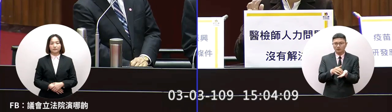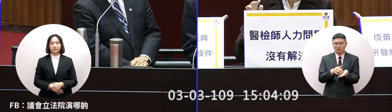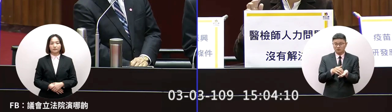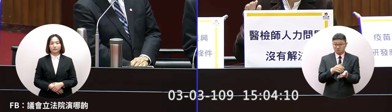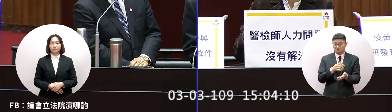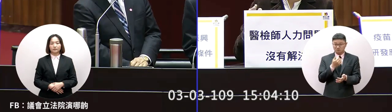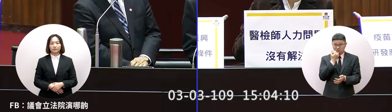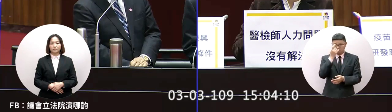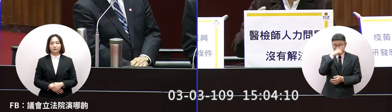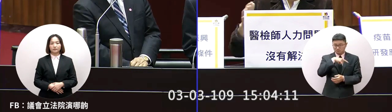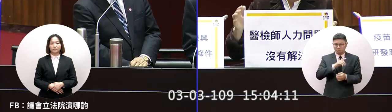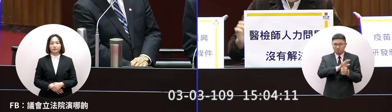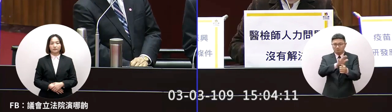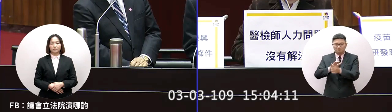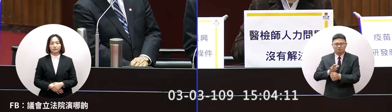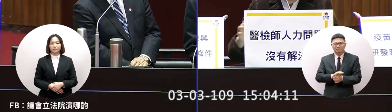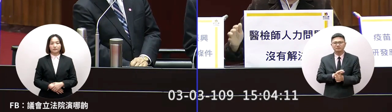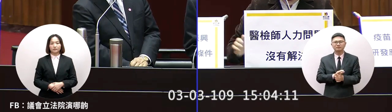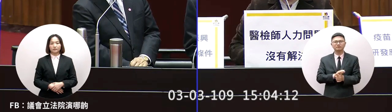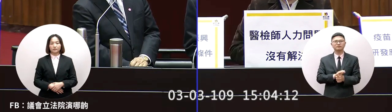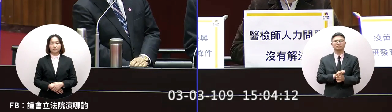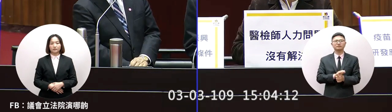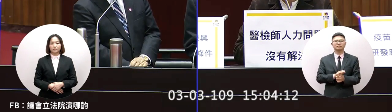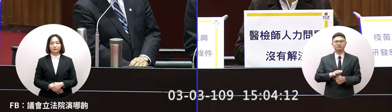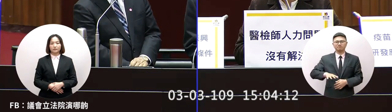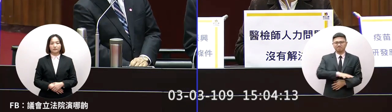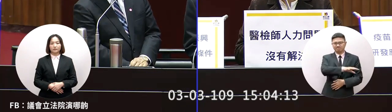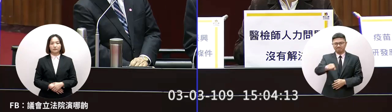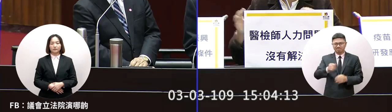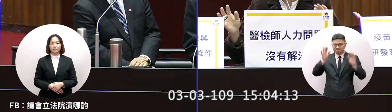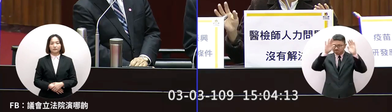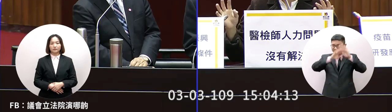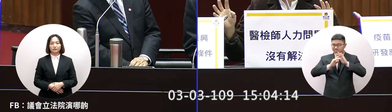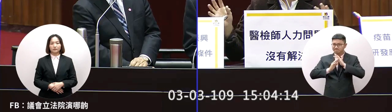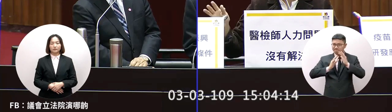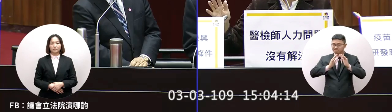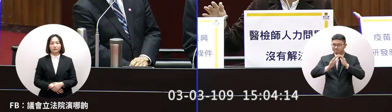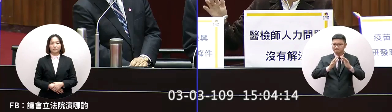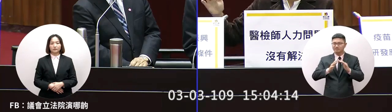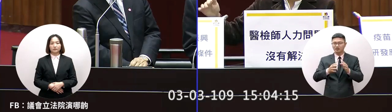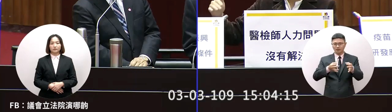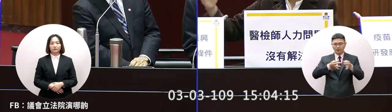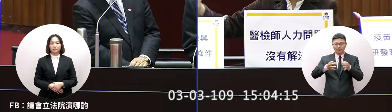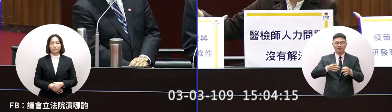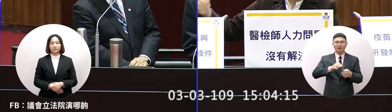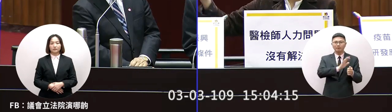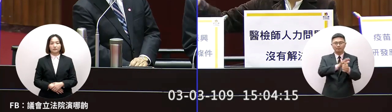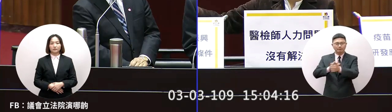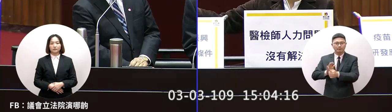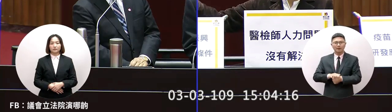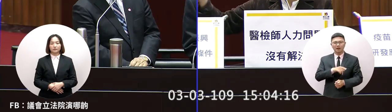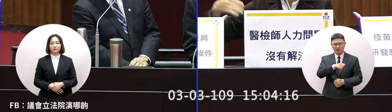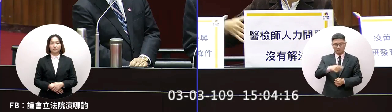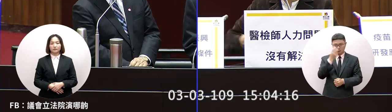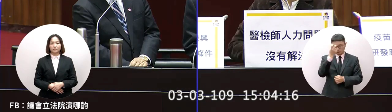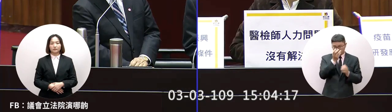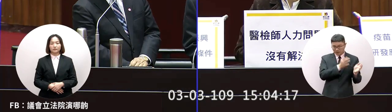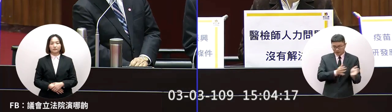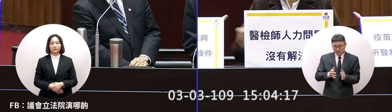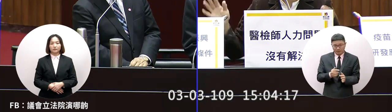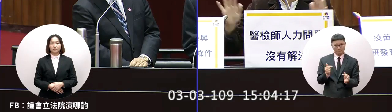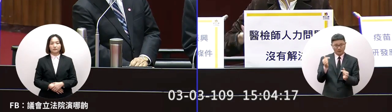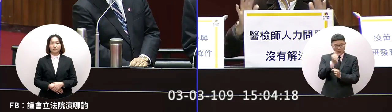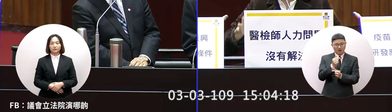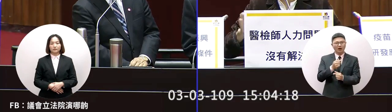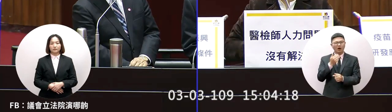强把这个整个这个夜市啊，或者是这些店家能够做更好的管理，让他们